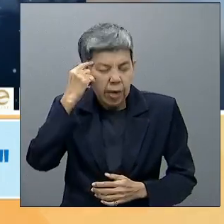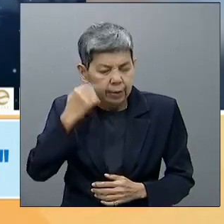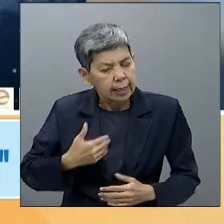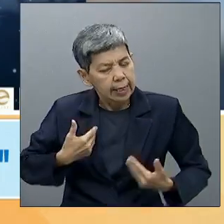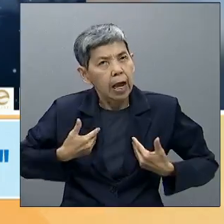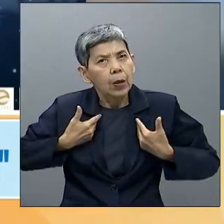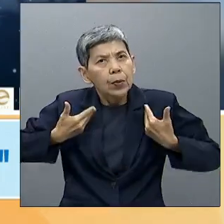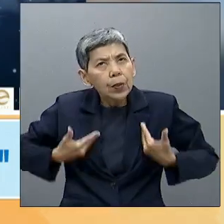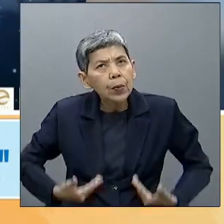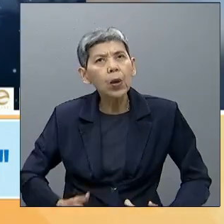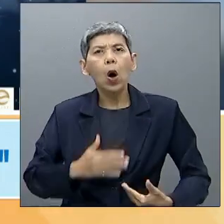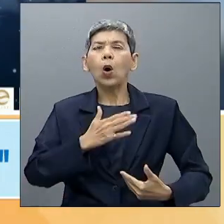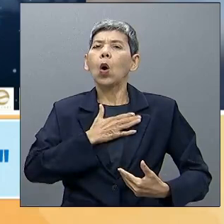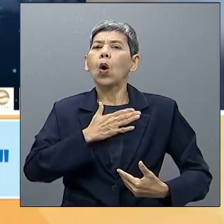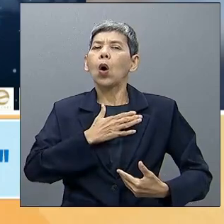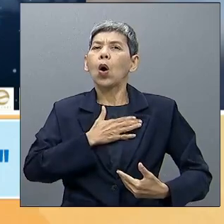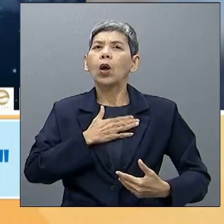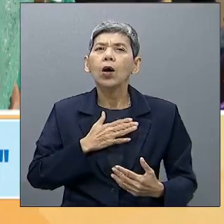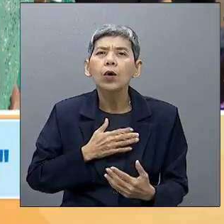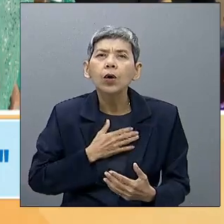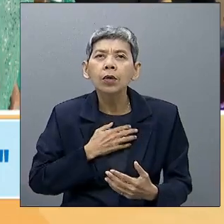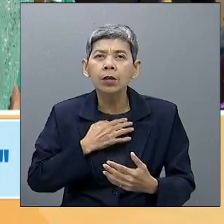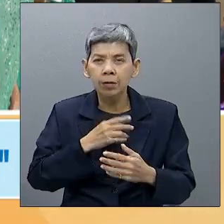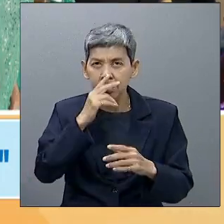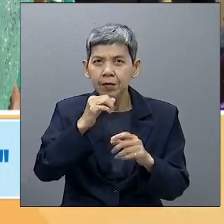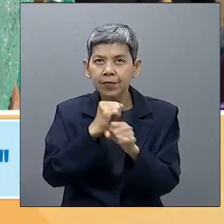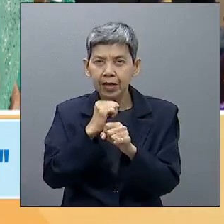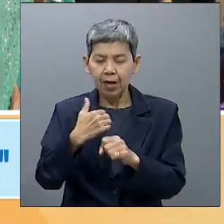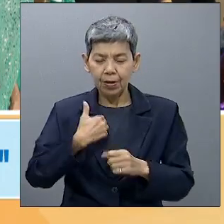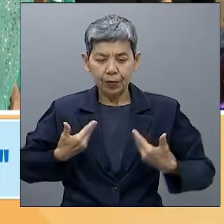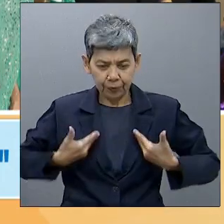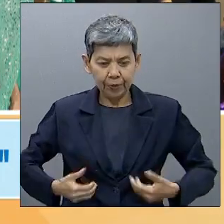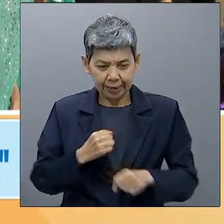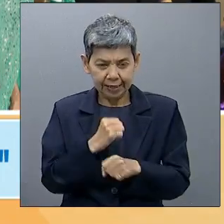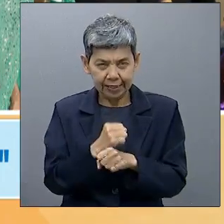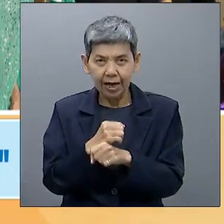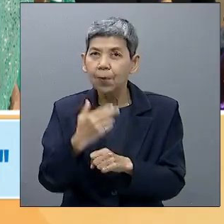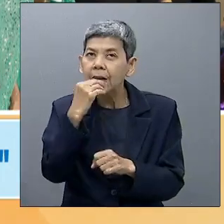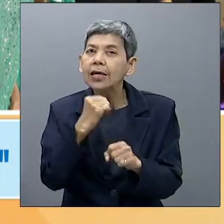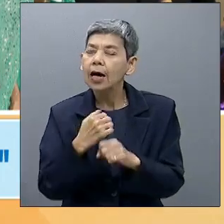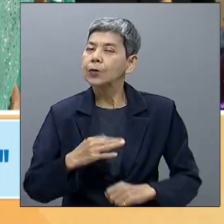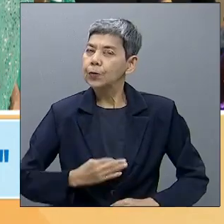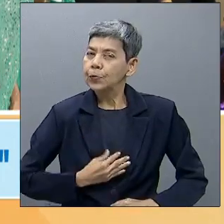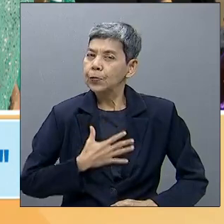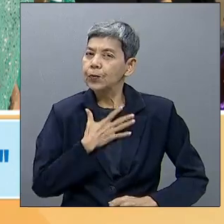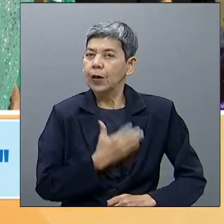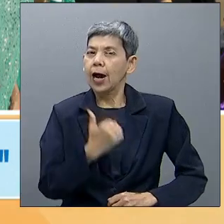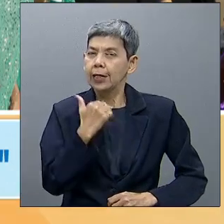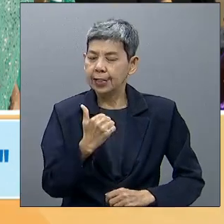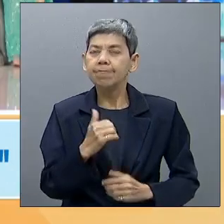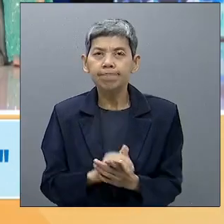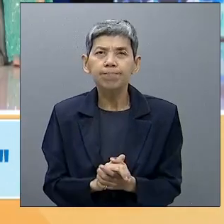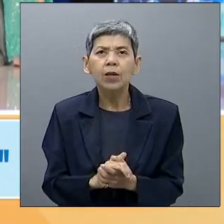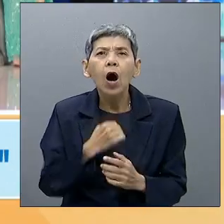ตระหนักถึงความมั่นใจในตัวเองเป็นการสร้างความมั่นใจในตัวเองให้กับเขาเป็นการสร้างความภาคภูมิใจให้เขาให้กับครอบครัวเขา